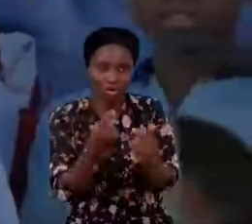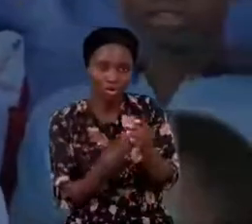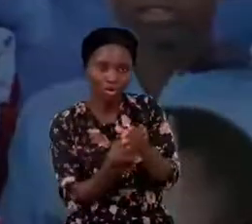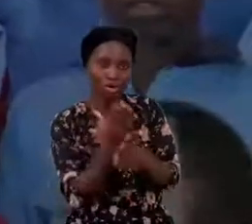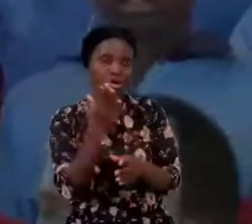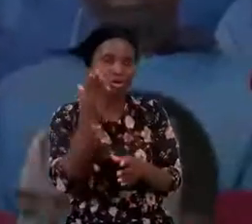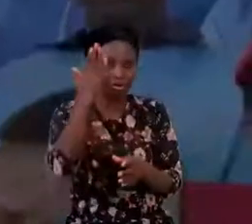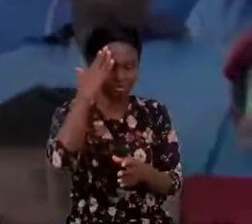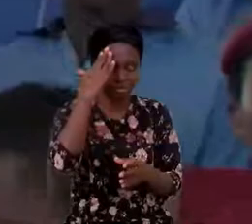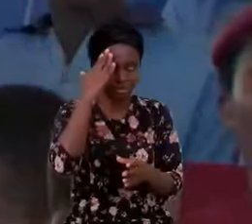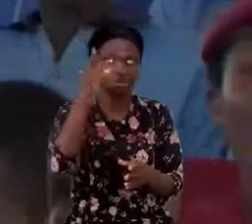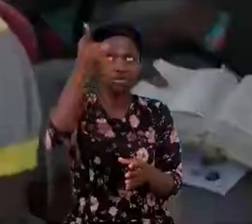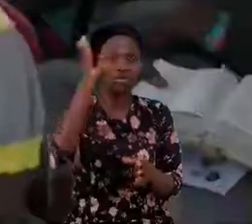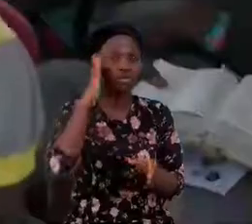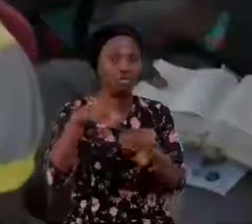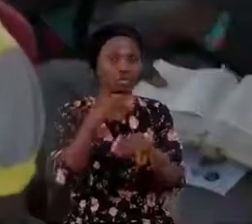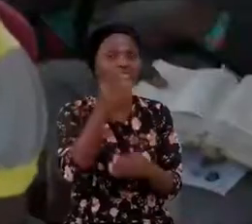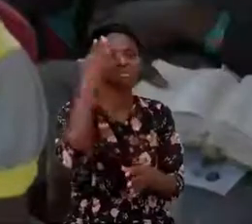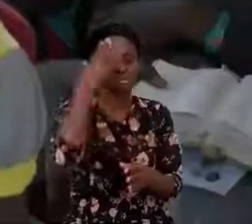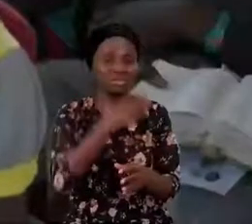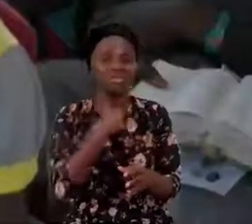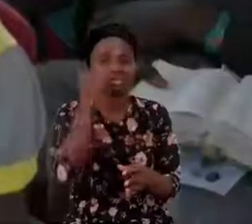l'aurai. Je l'aurai.